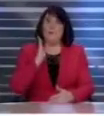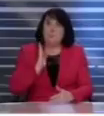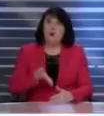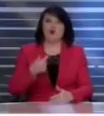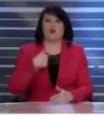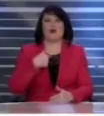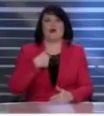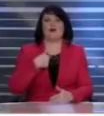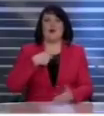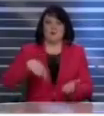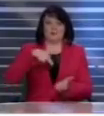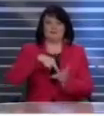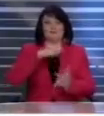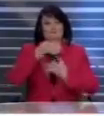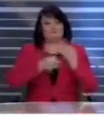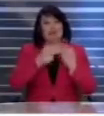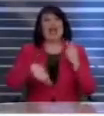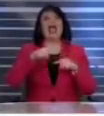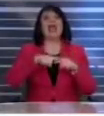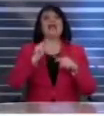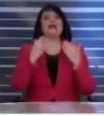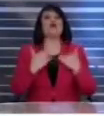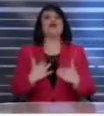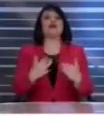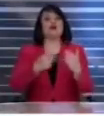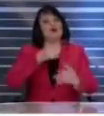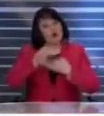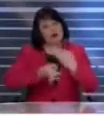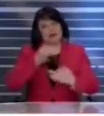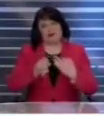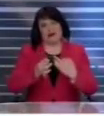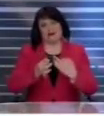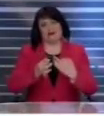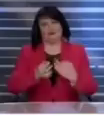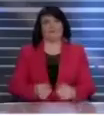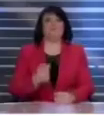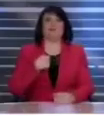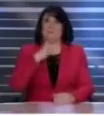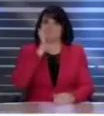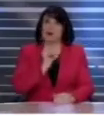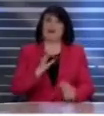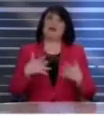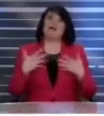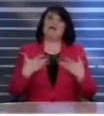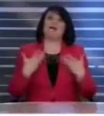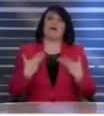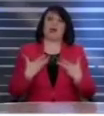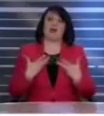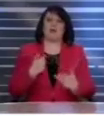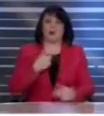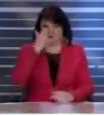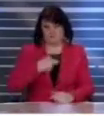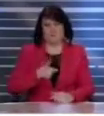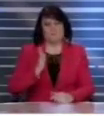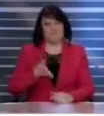απευθυνθώ στο ελληνικό κοινοβούλιο. Με συγχωρείτε. Πραγματικά ευχαίρομαι δε για το ότι μπορώ